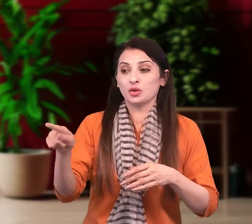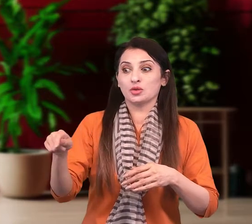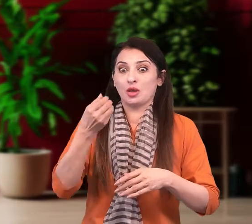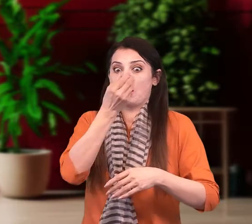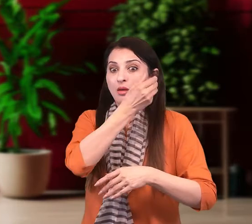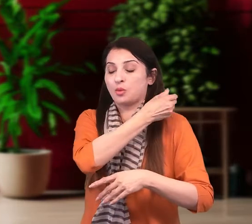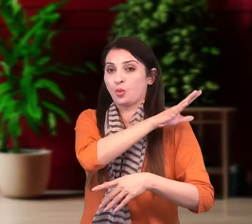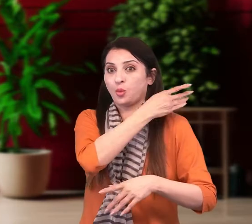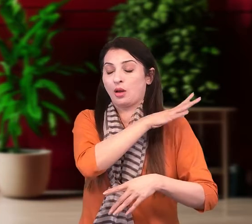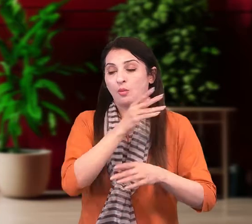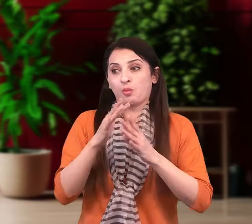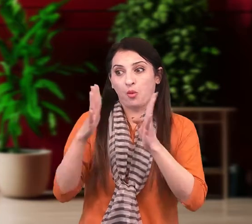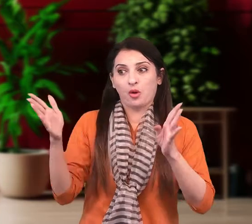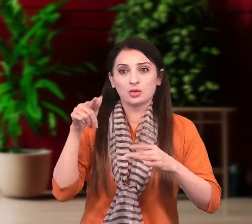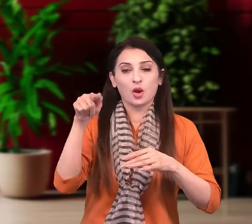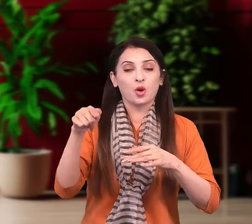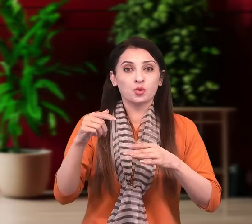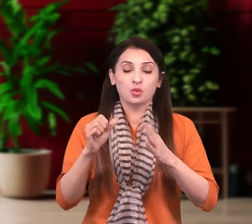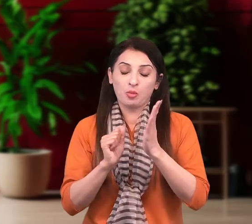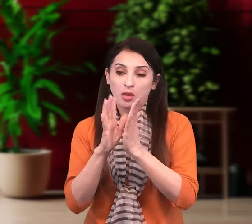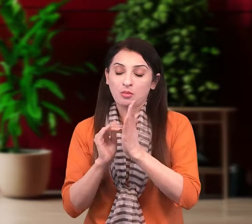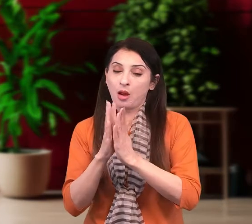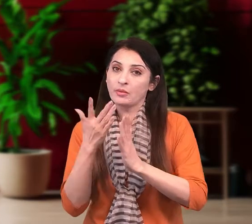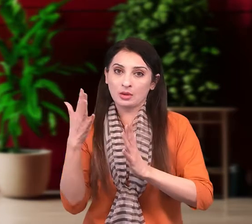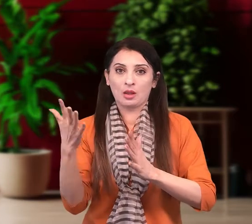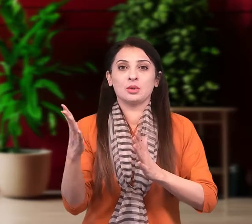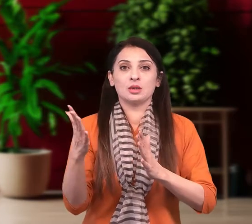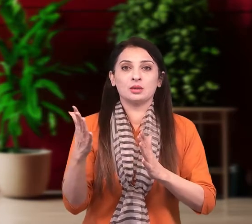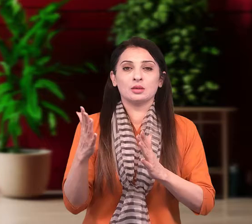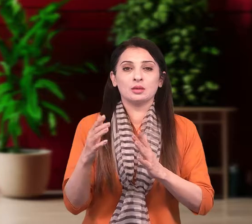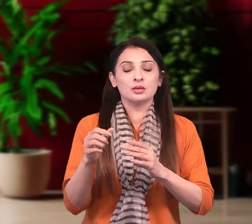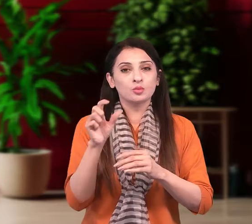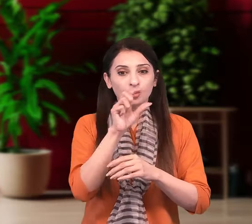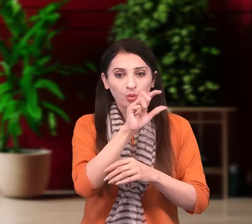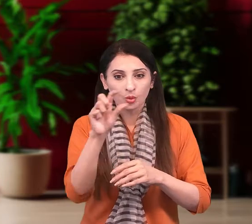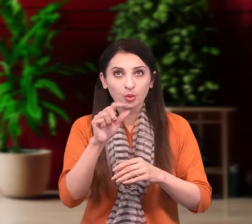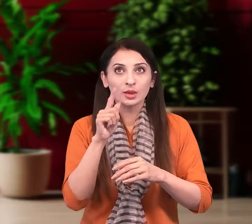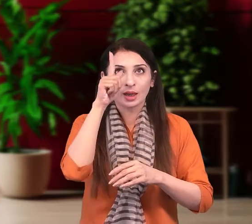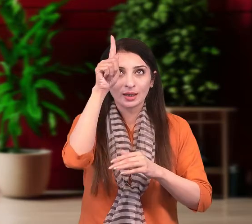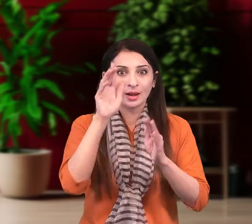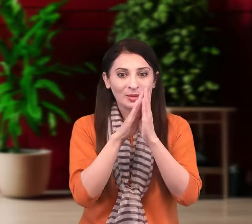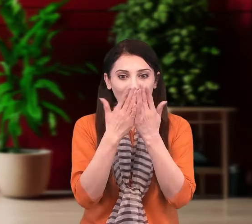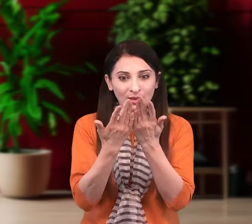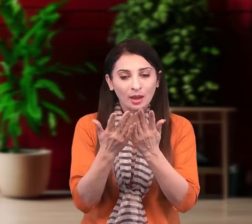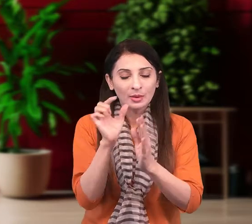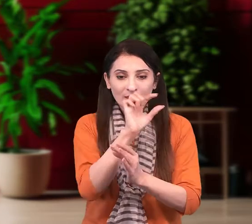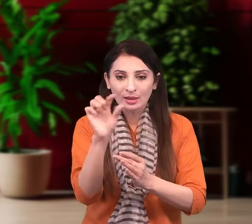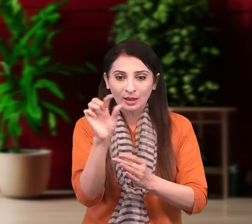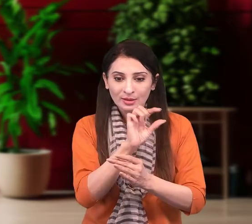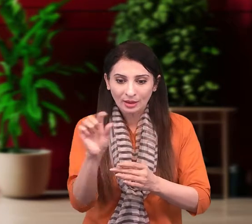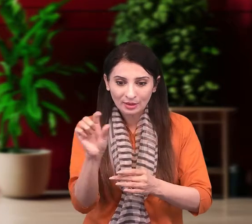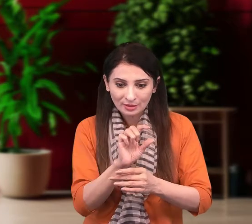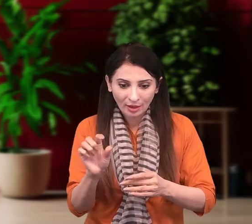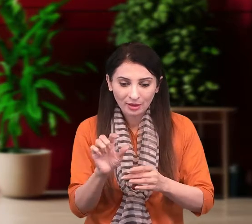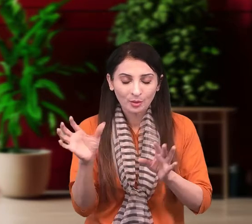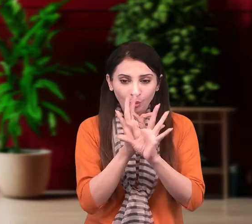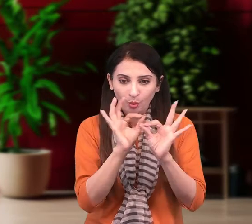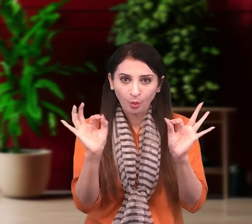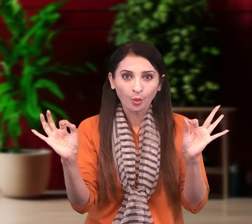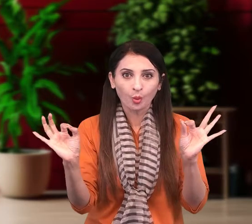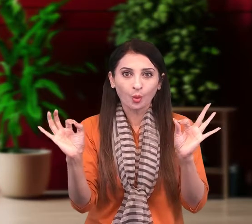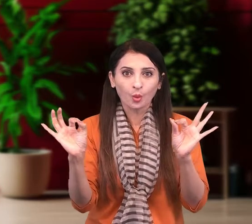दफ़ा सच्चे दिल से बोलो या अल्लाह मेरी तौबा, तो तुम्हारे सारे गुनाह माफ़ हैं। And I know